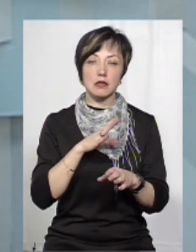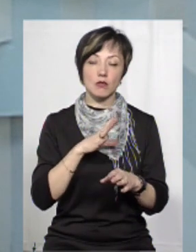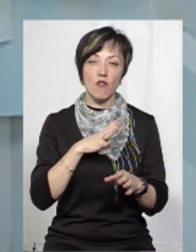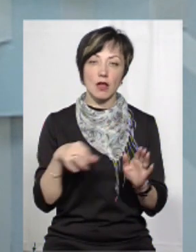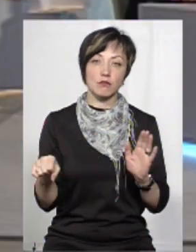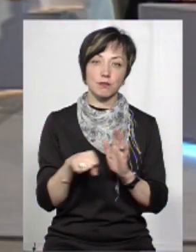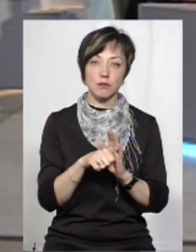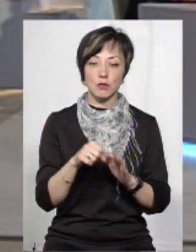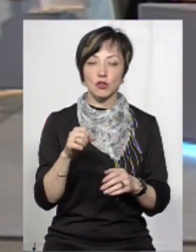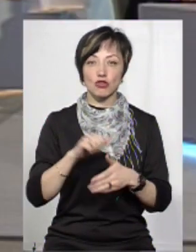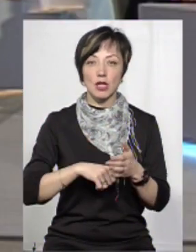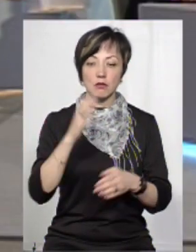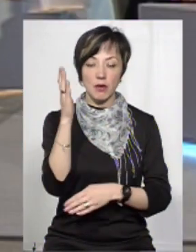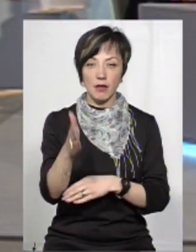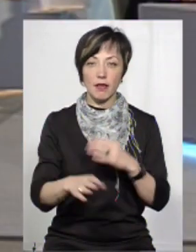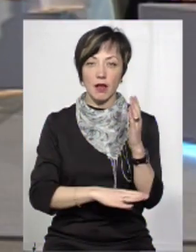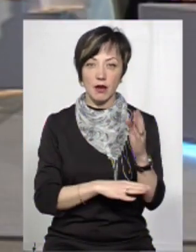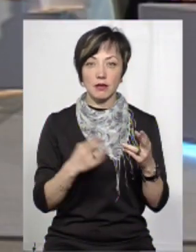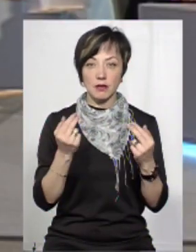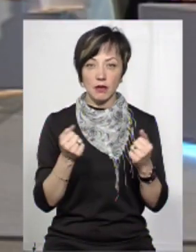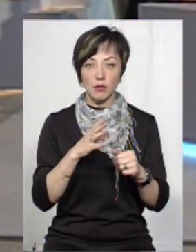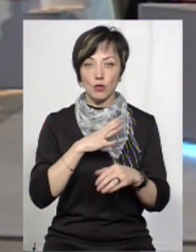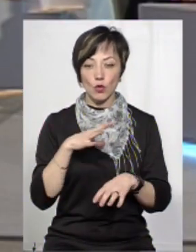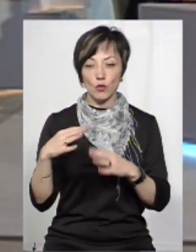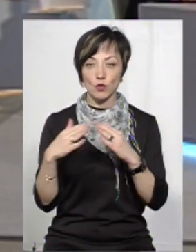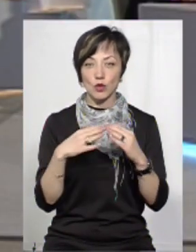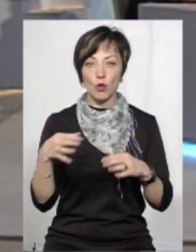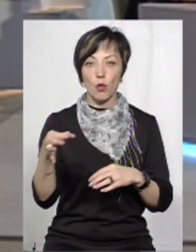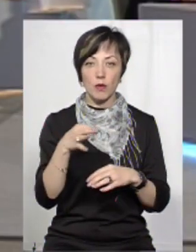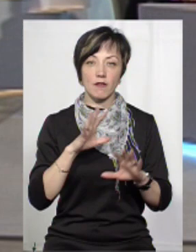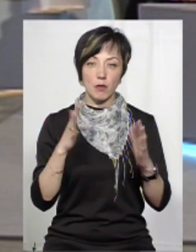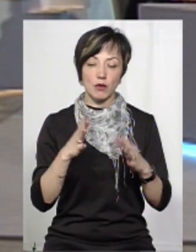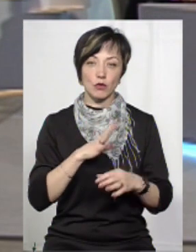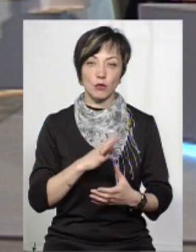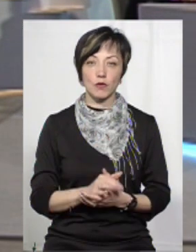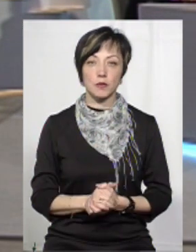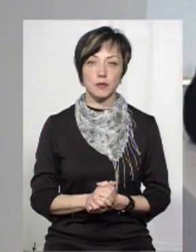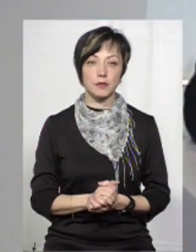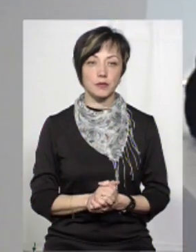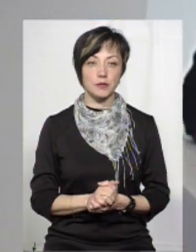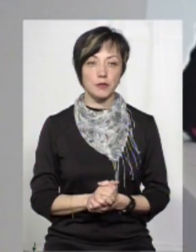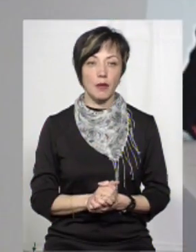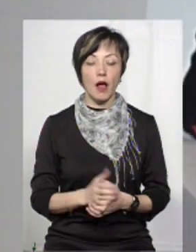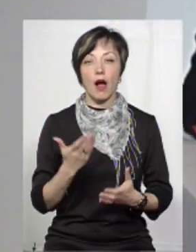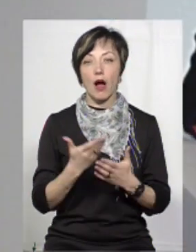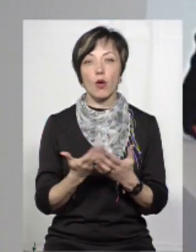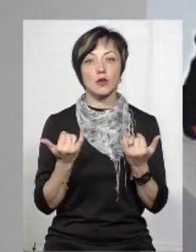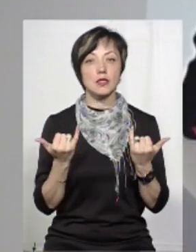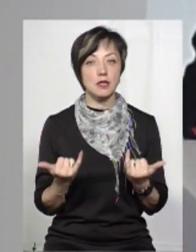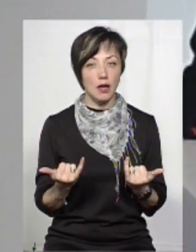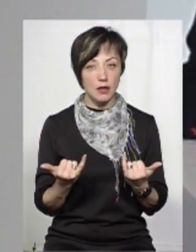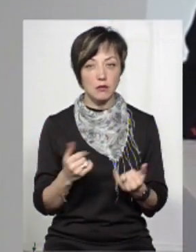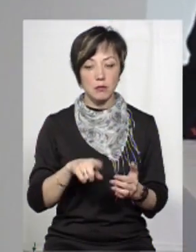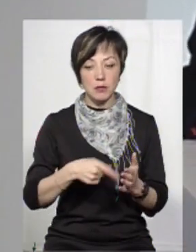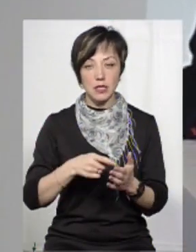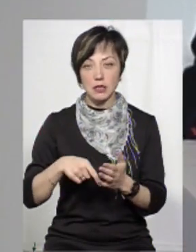загибель через падіння дерев. Та в новинах, до речі, було в сусідній області, був такий випадок. А от зараз